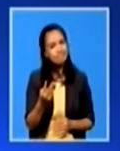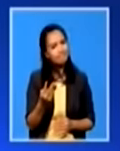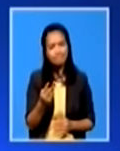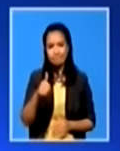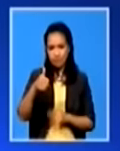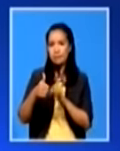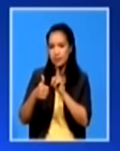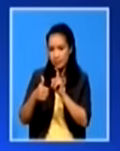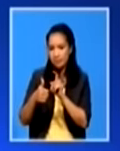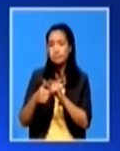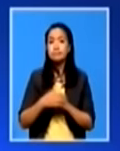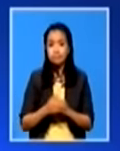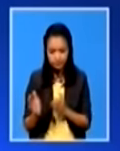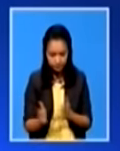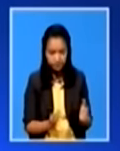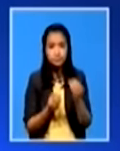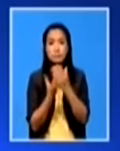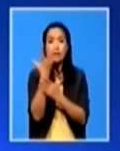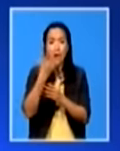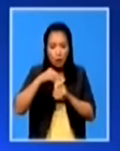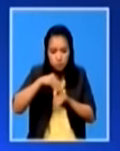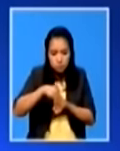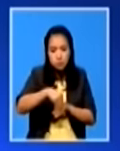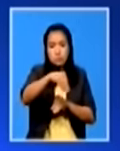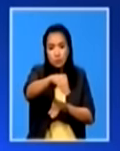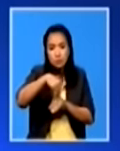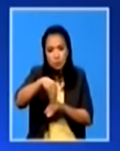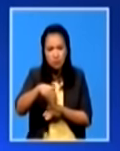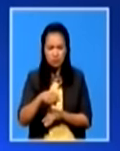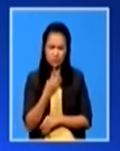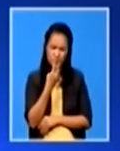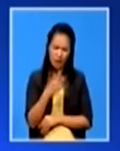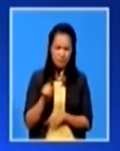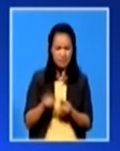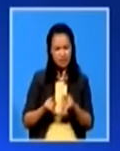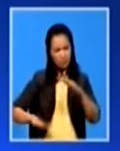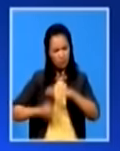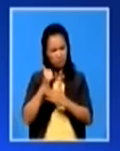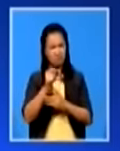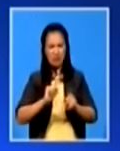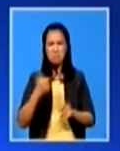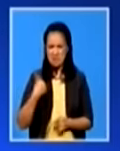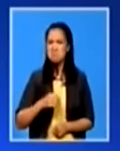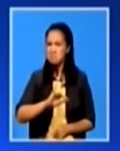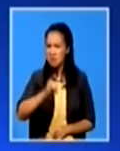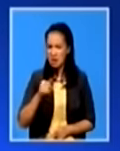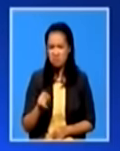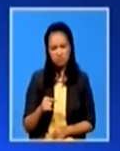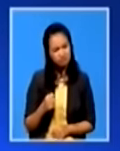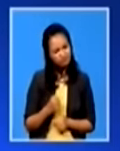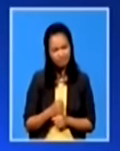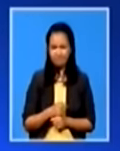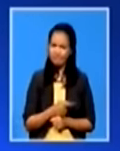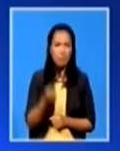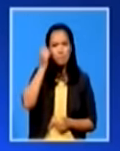นกันนะการปลูกป่าที่ผ่านมาก็ถ้าดูแล้วก็เหมือนสำเร็จแต่บางพื้นที่ไม่สำเร็จเพราะว่าอะไรเพราะทุกคนก็ไม่เข้า